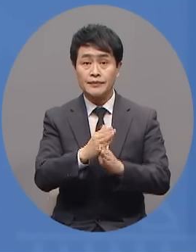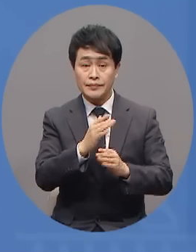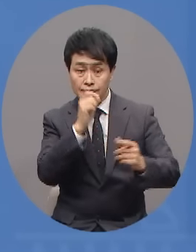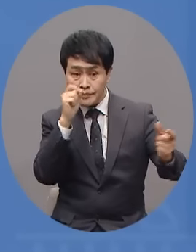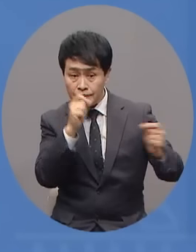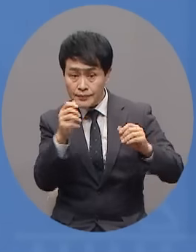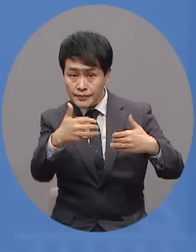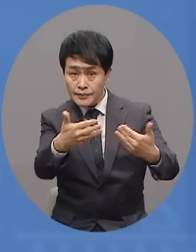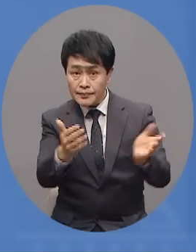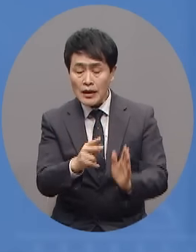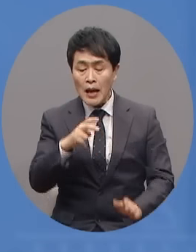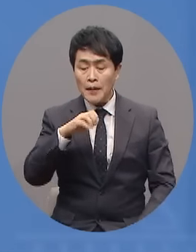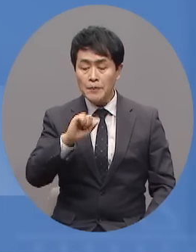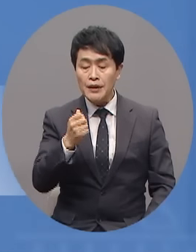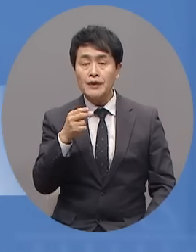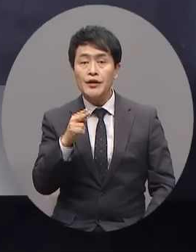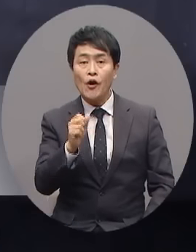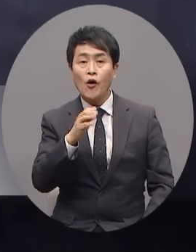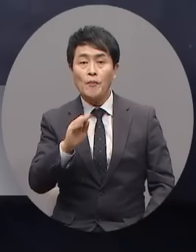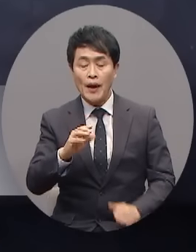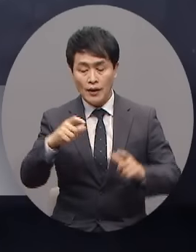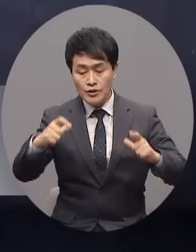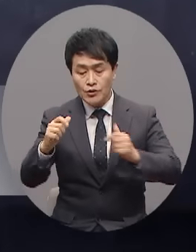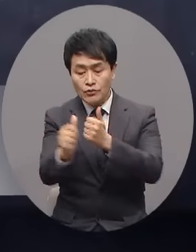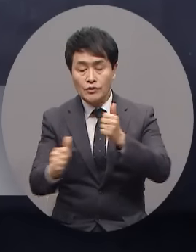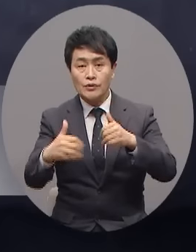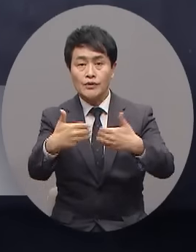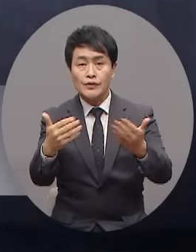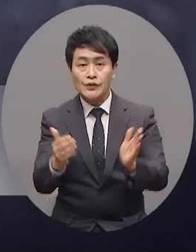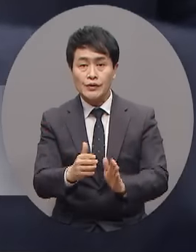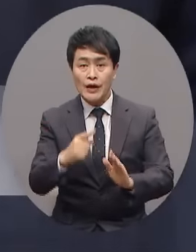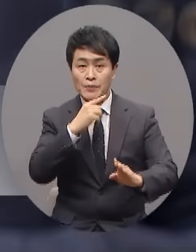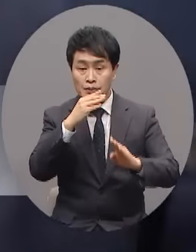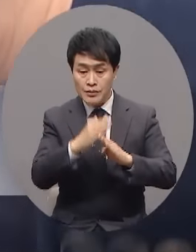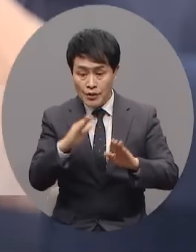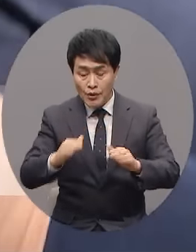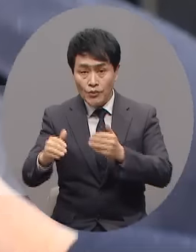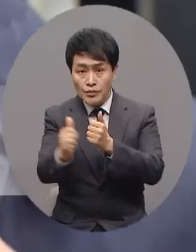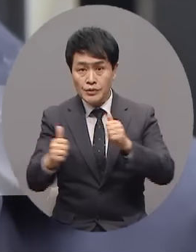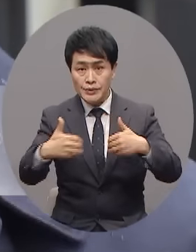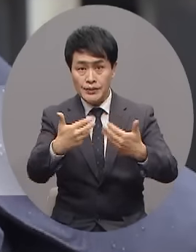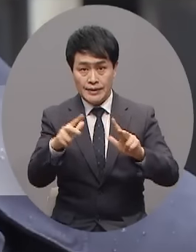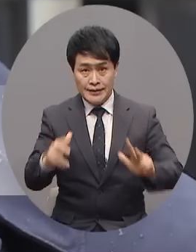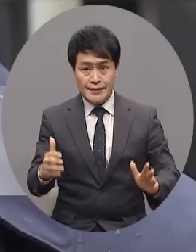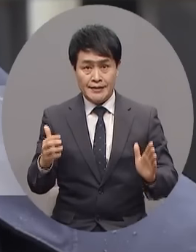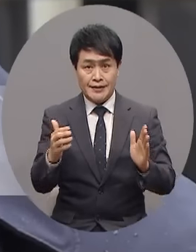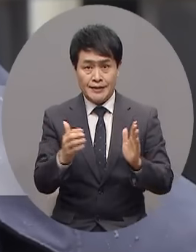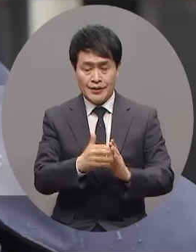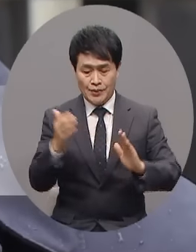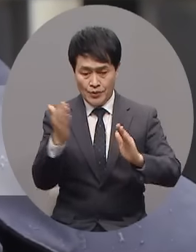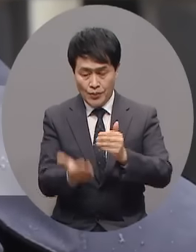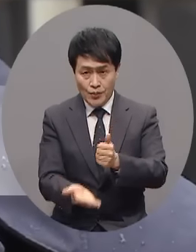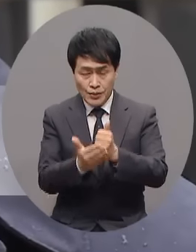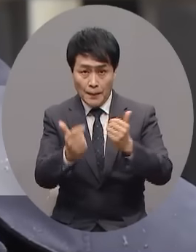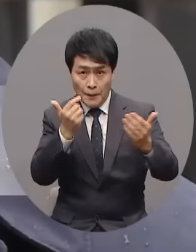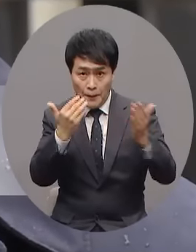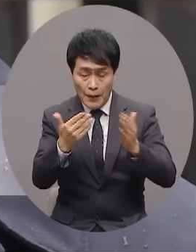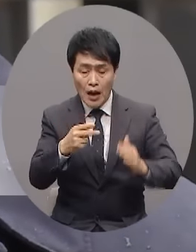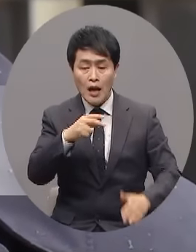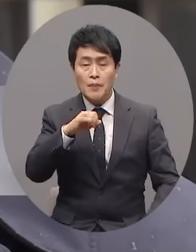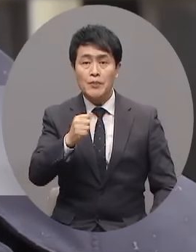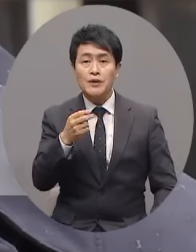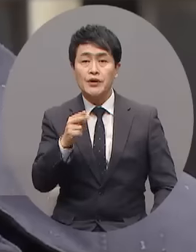이재명계로 꼽히는 민영배 의원의 지역구로 민주당 광주 현역 의원 가운데 지금까지 공천을 확정한 건